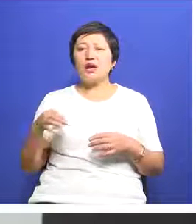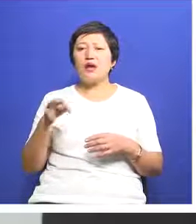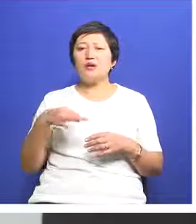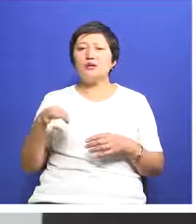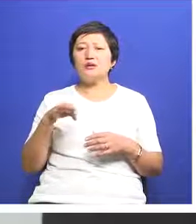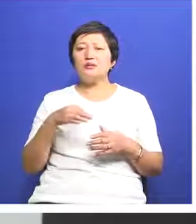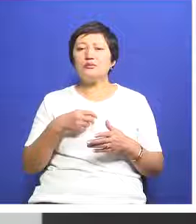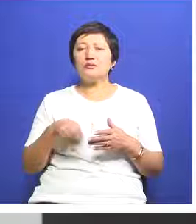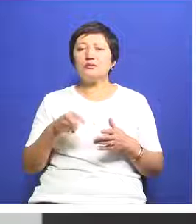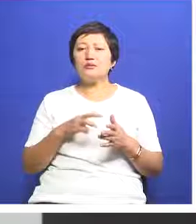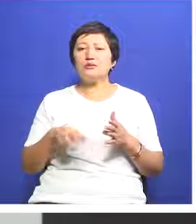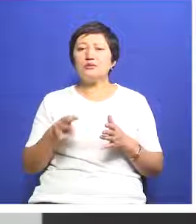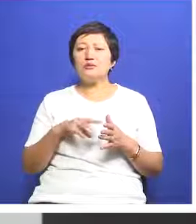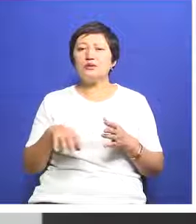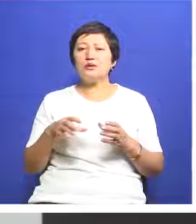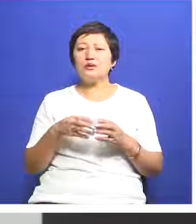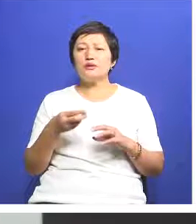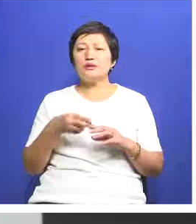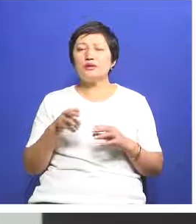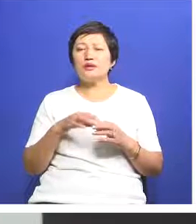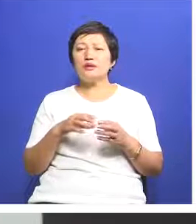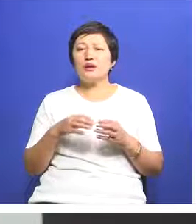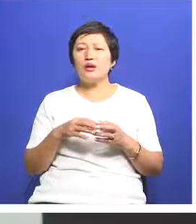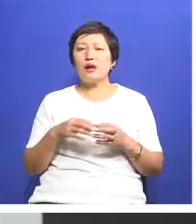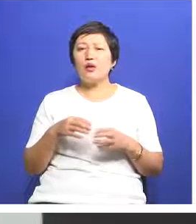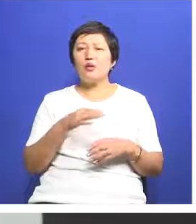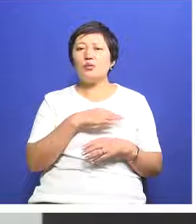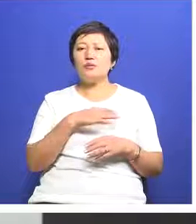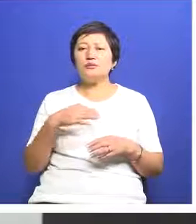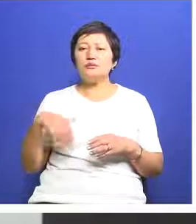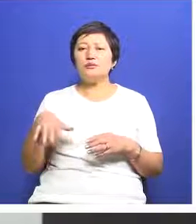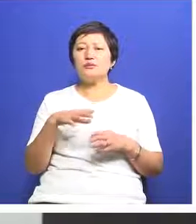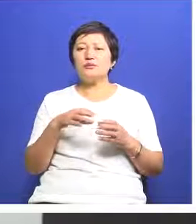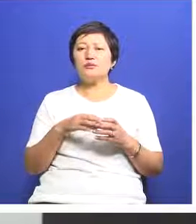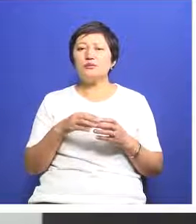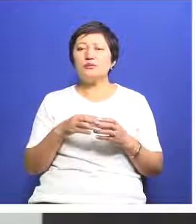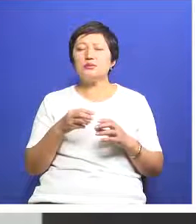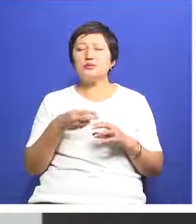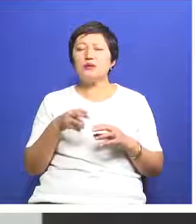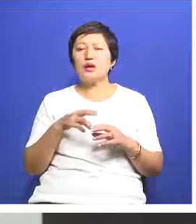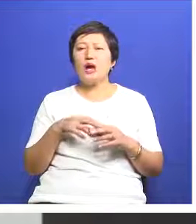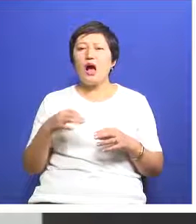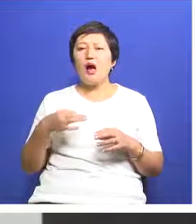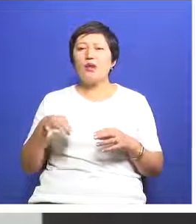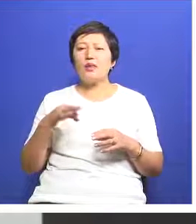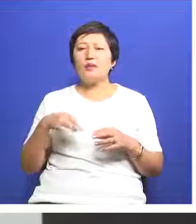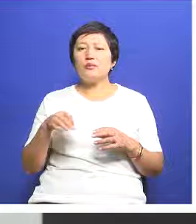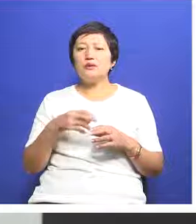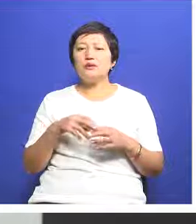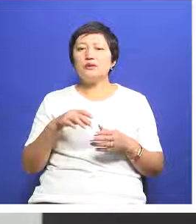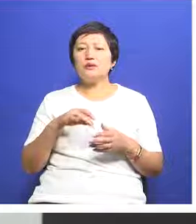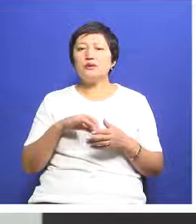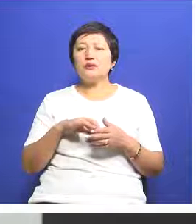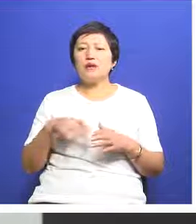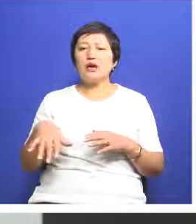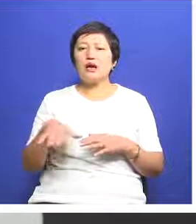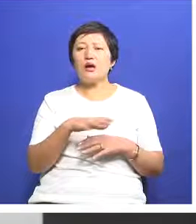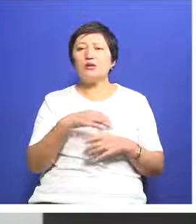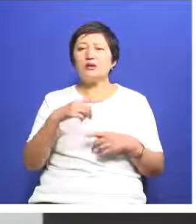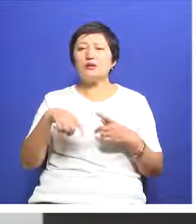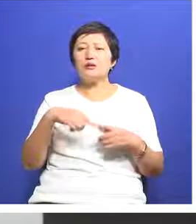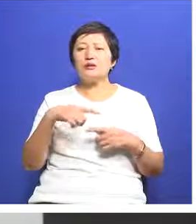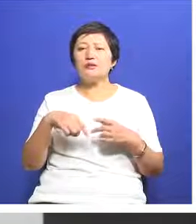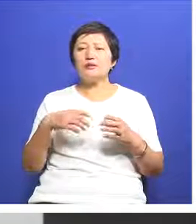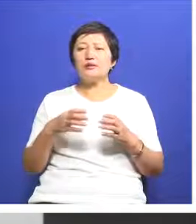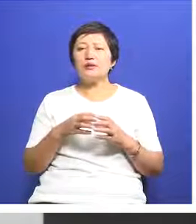бюджеті 35 миллиард теңге. Өзіміздің соның ішіндегі өзіміздің аудан бойынша осы халықтың кәсіпкерлердің